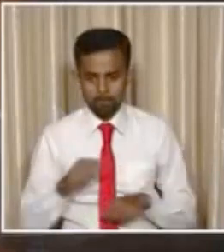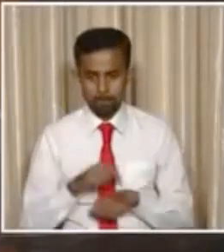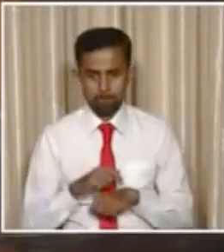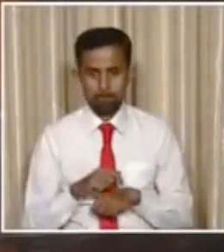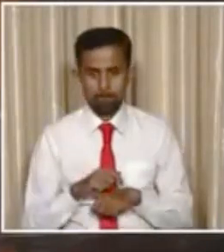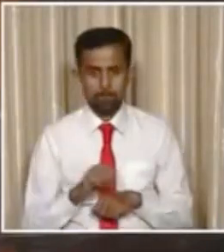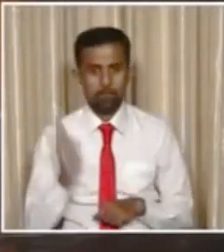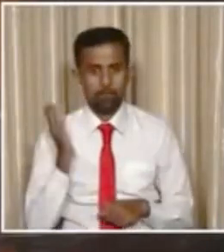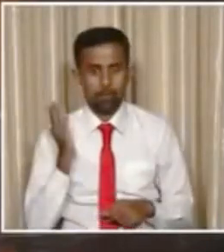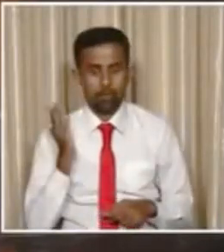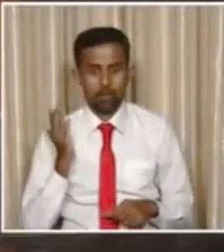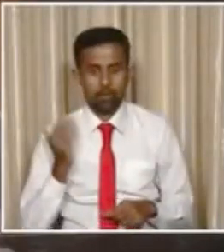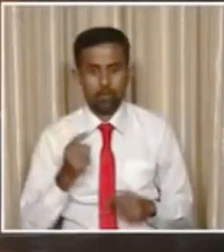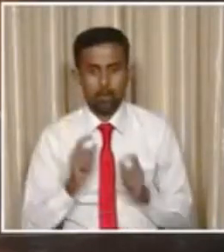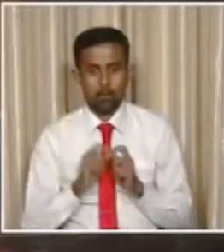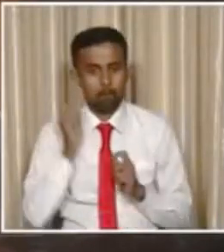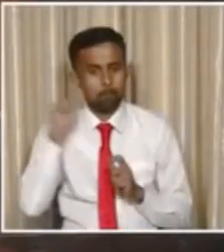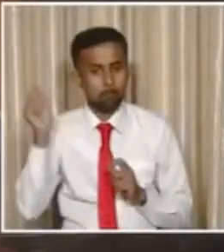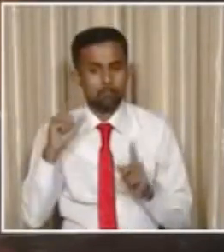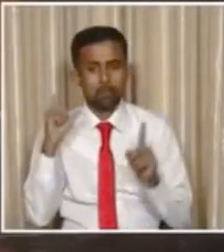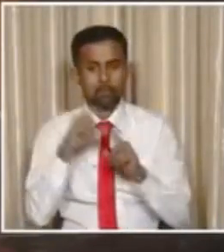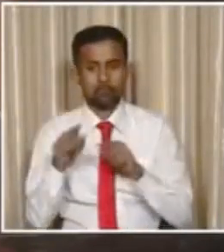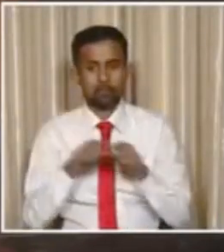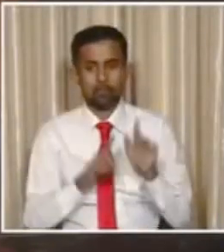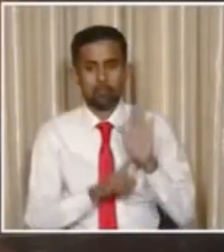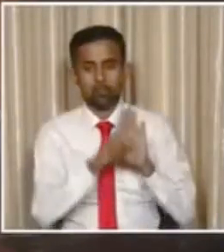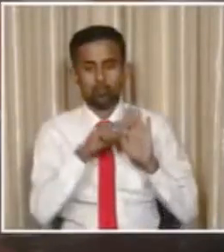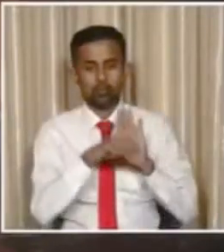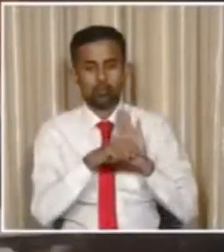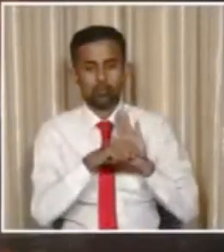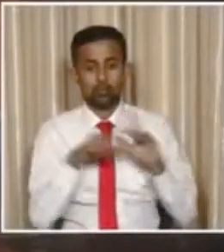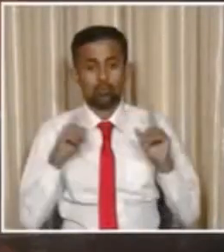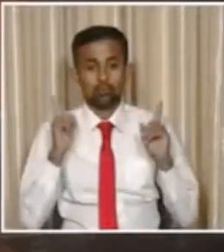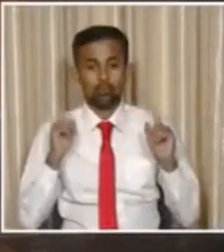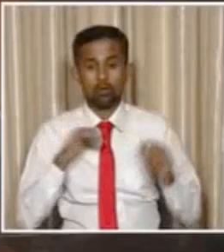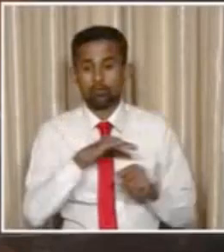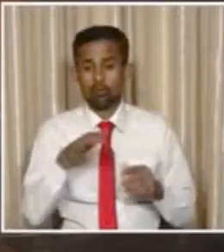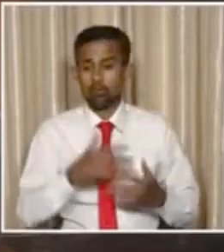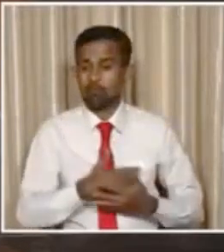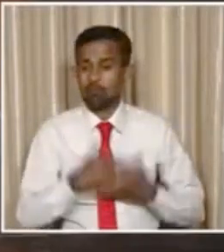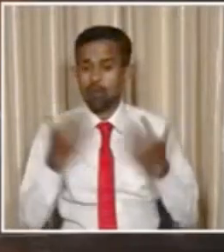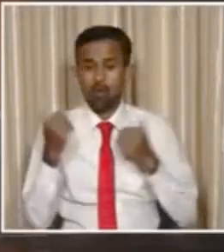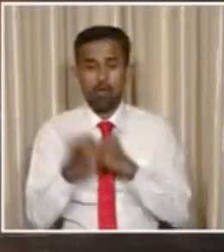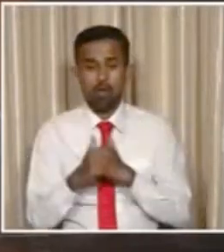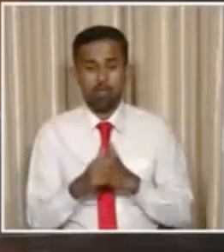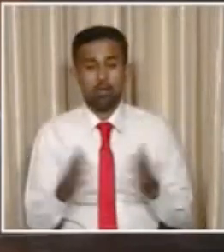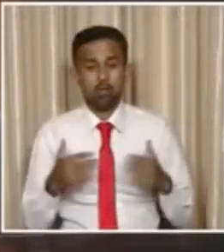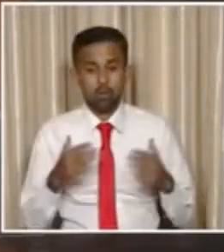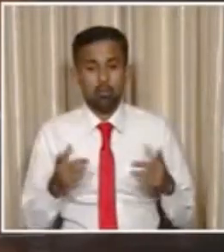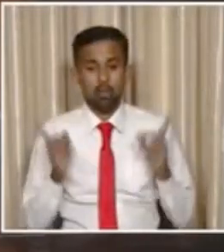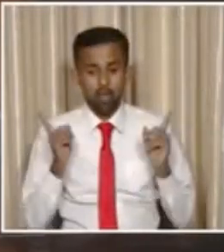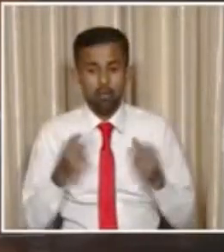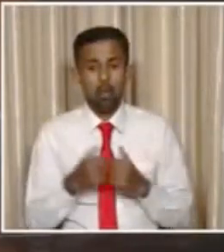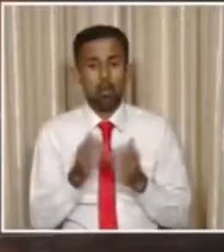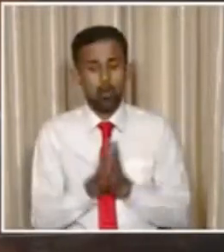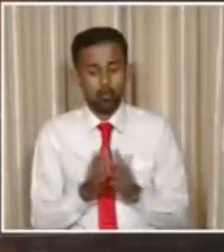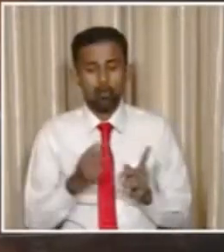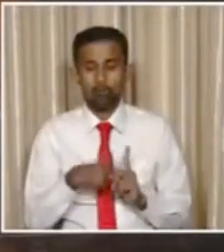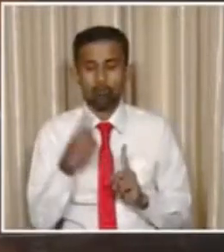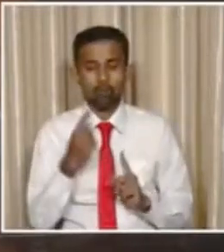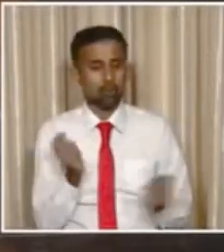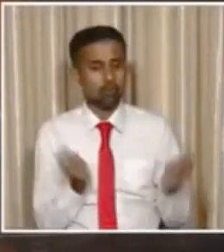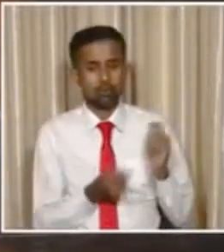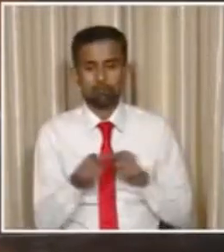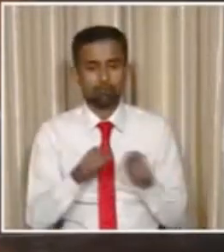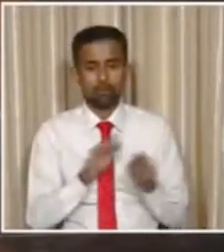විශේෂ වශයෙන්ම මඩකලපුව දිස්ත්‍රික්කෙ විතර නෙවෙයි උතුරු නැගෙනහිර පිටරේ විශාල ප්‍රමාණයක් හදන්න තියෙනවා හැම ක්‍රීඩාවම දිනු කරන්න තියෙනවා ක්‍රිකට්